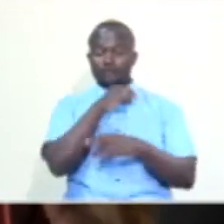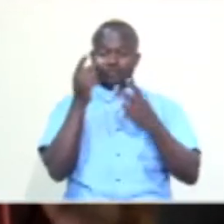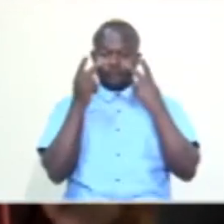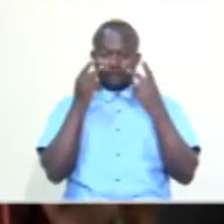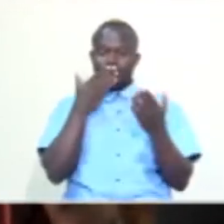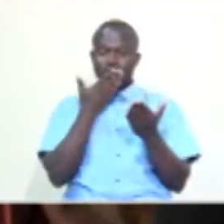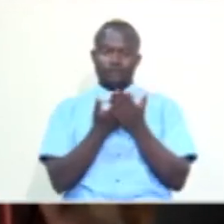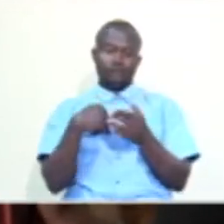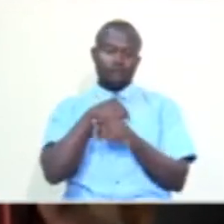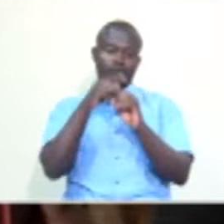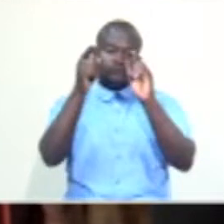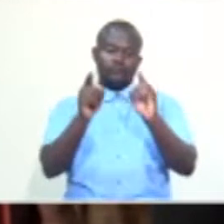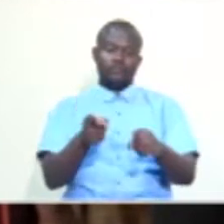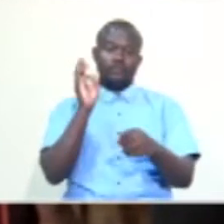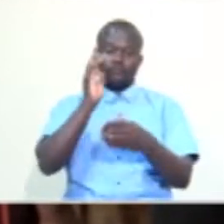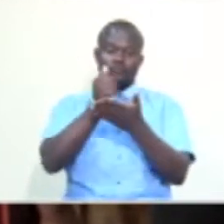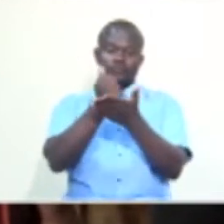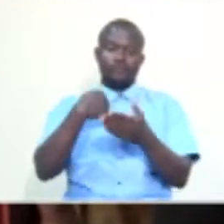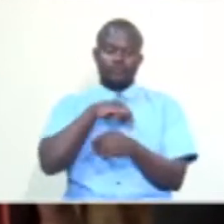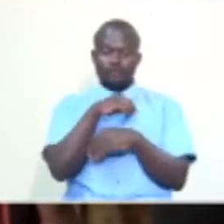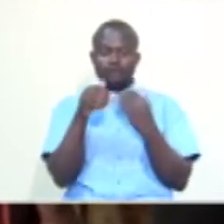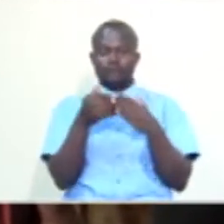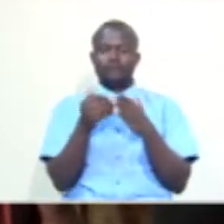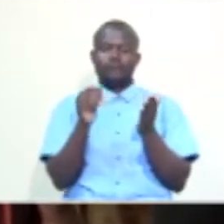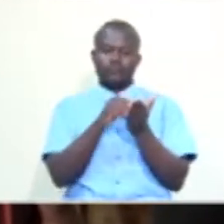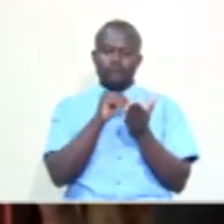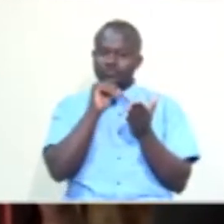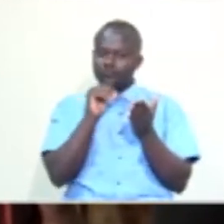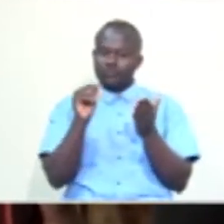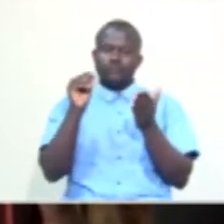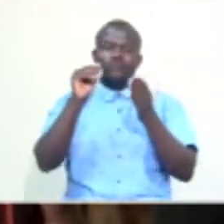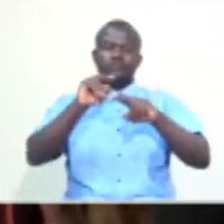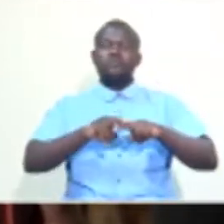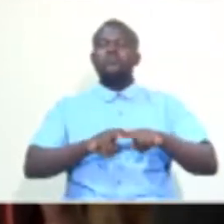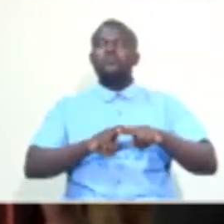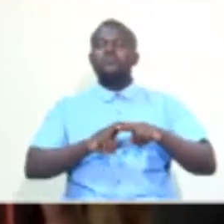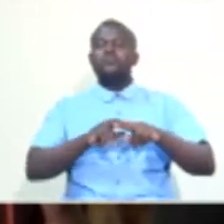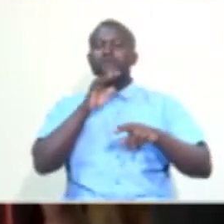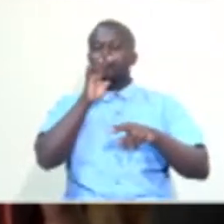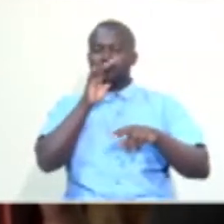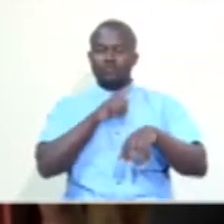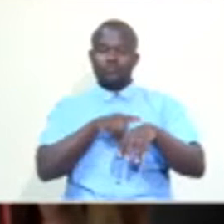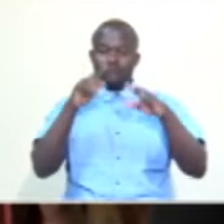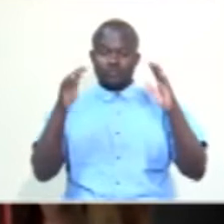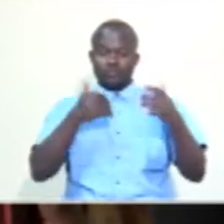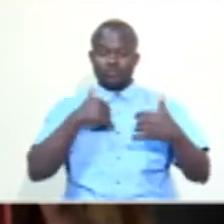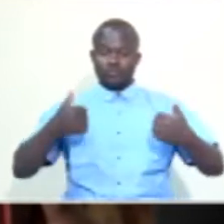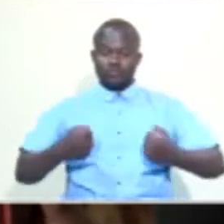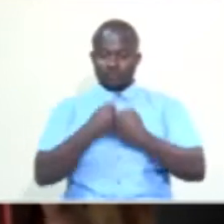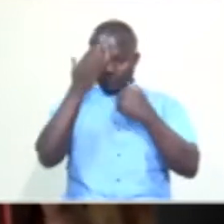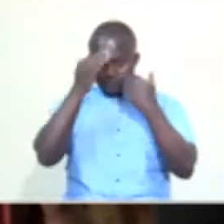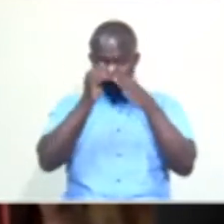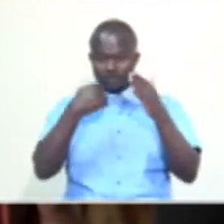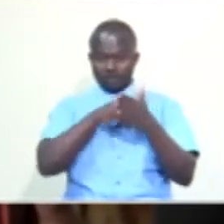kwikingiza nk'abanyeshuri kuko bizadufasha ko tutazongera guhagarara igihe kirekire tutiga byatugizeho ingaruka nk'abanyeshuri kuko twamaze